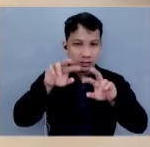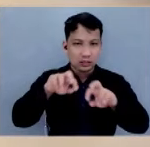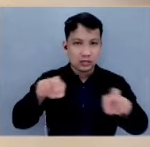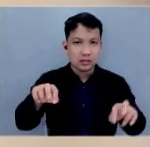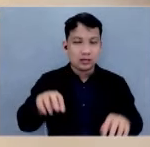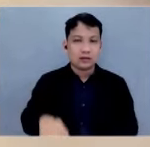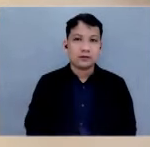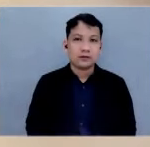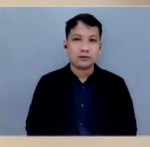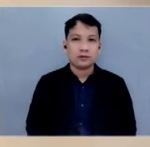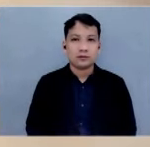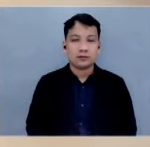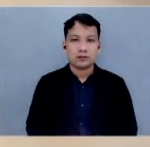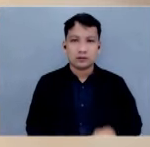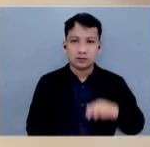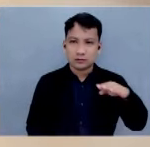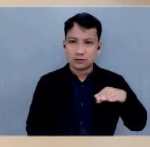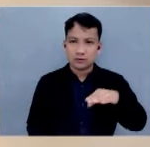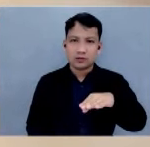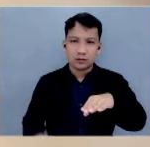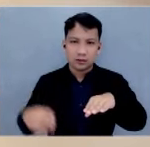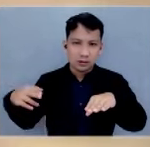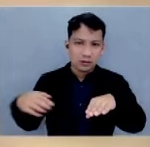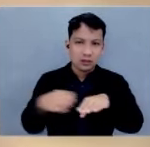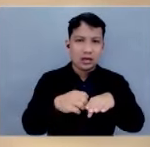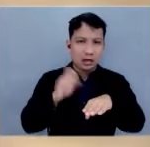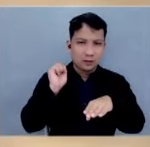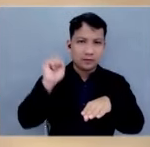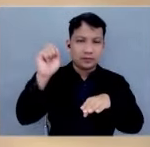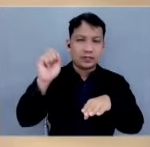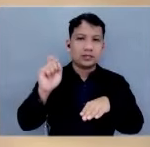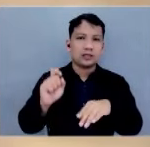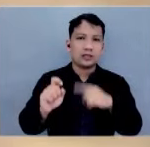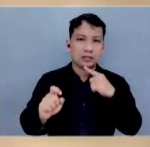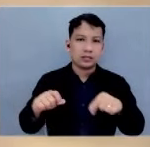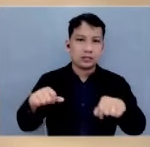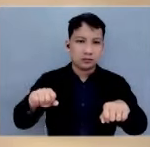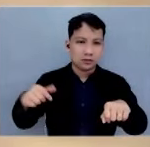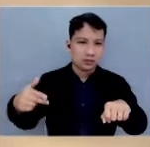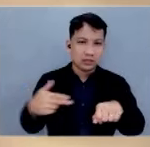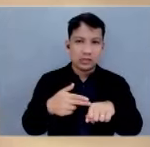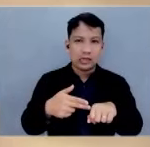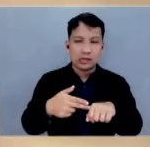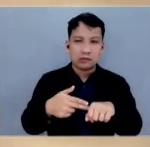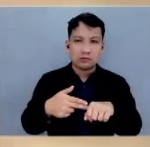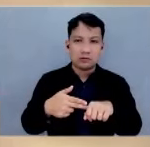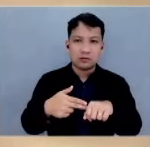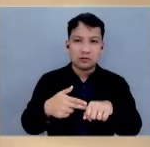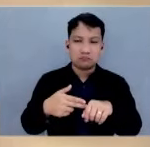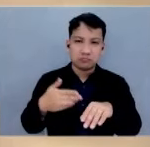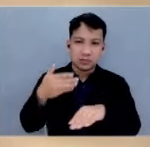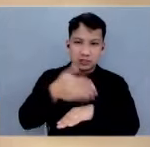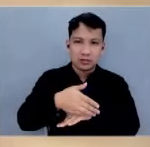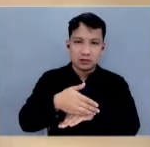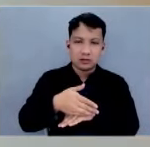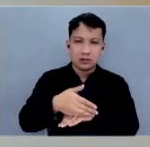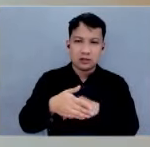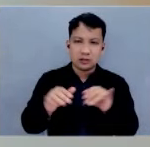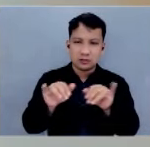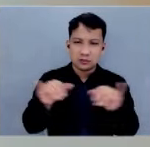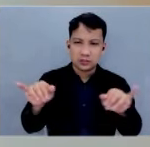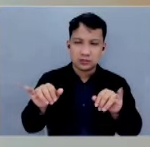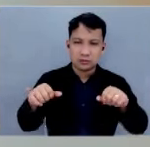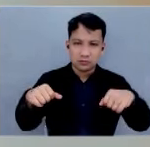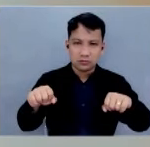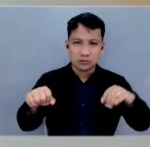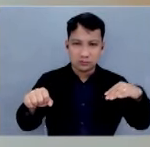SUV, mayroong pagkabilis, hindi na anticipa yung pagtawid niya, hindi yung nakamotor,